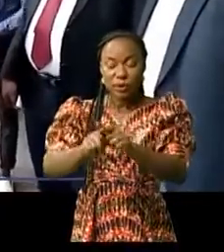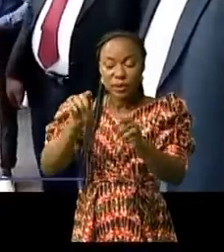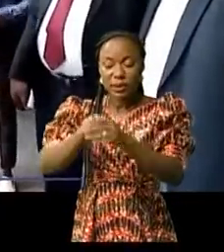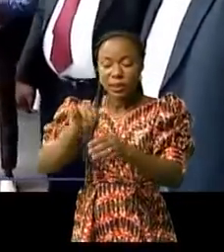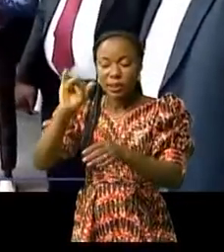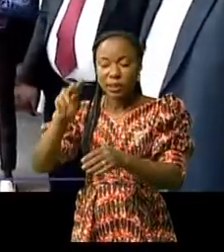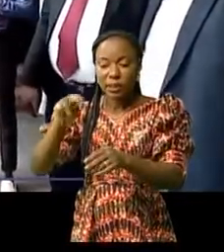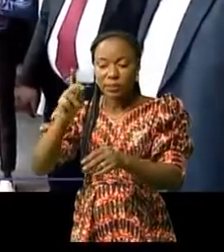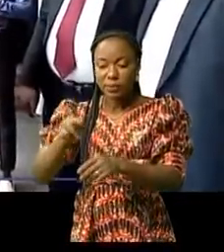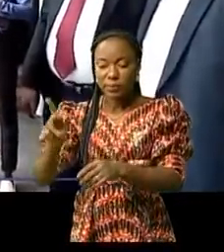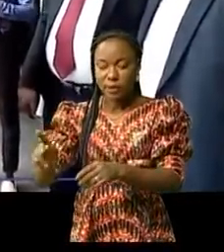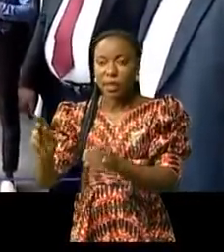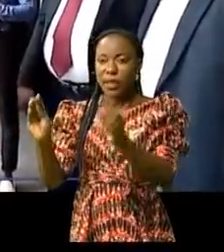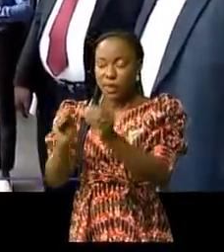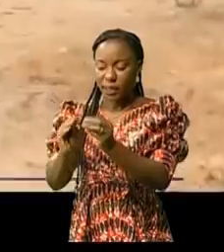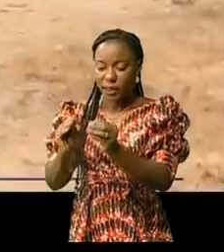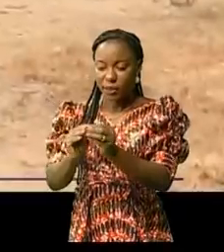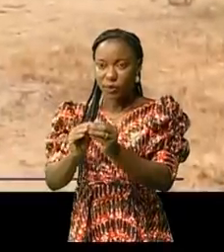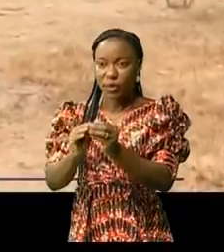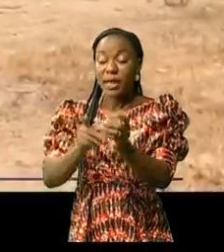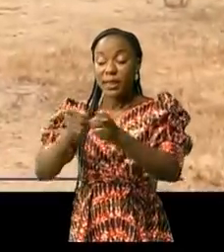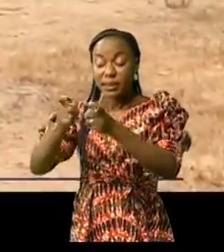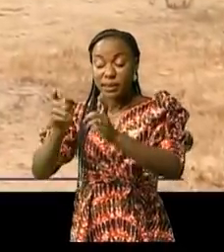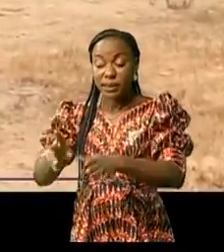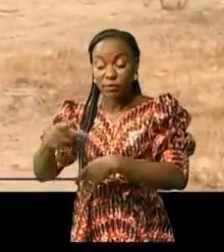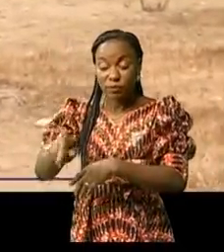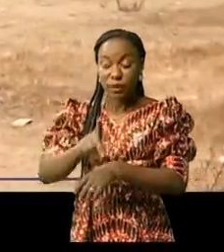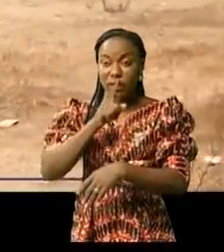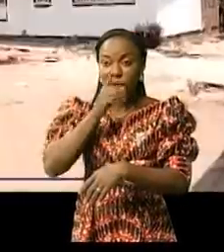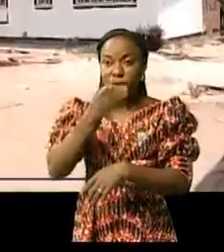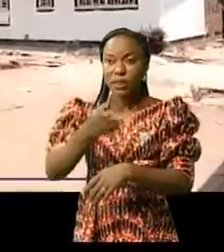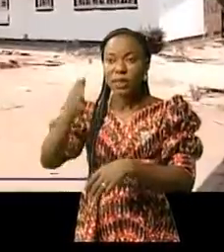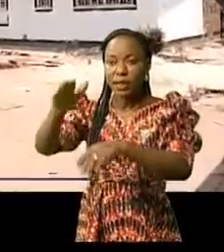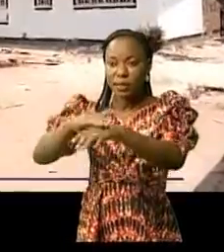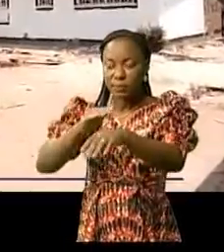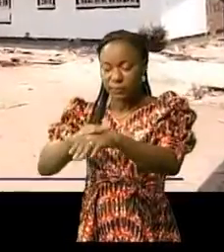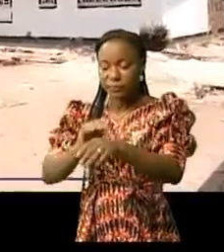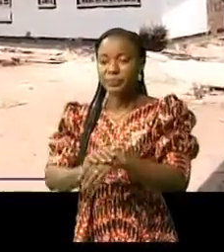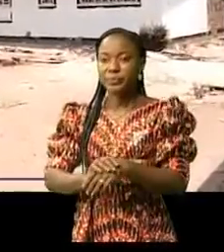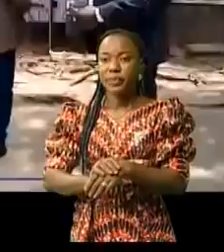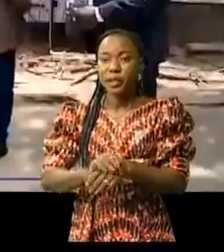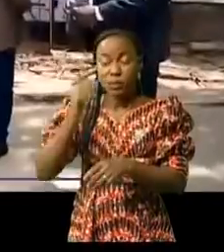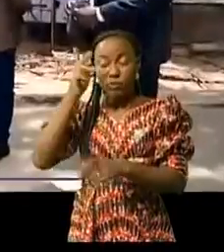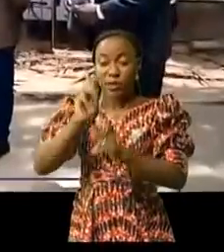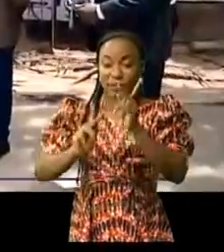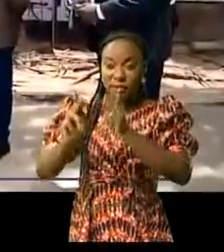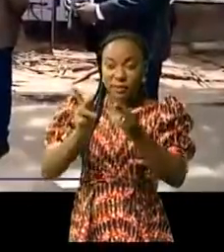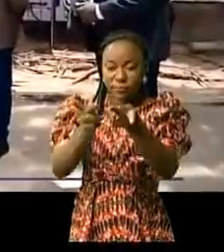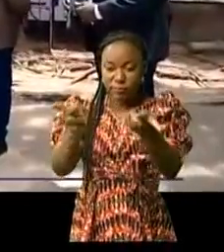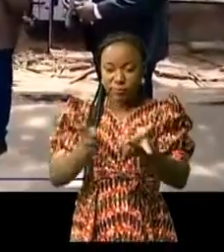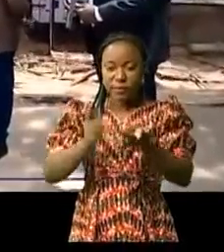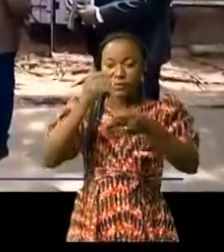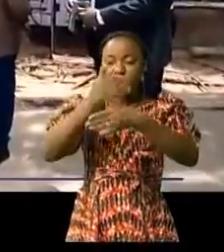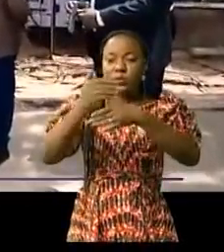à cette réunion les directeurs provincial joseph un goodie a convié son ode à la vie du site où il sera érigé